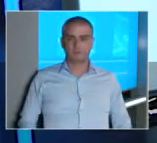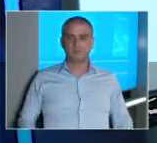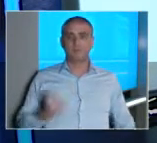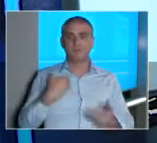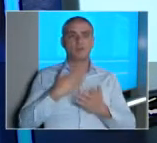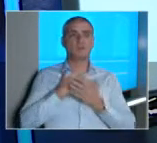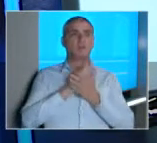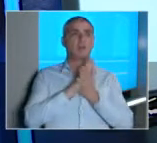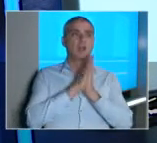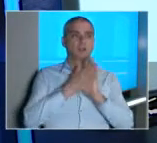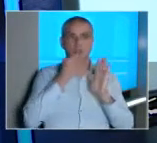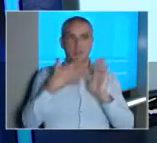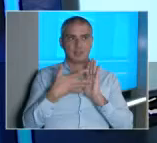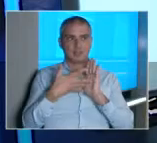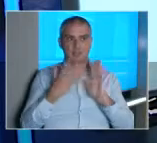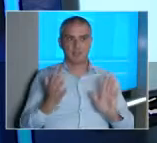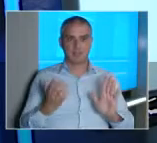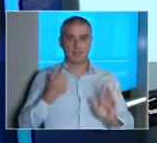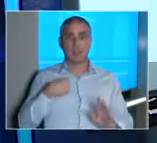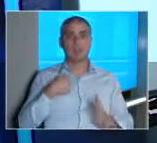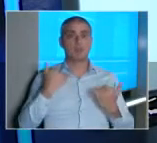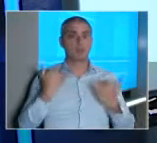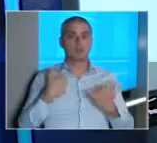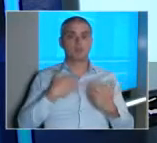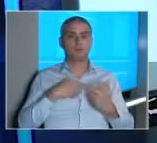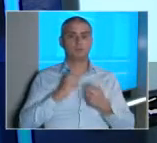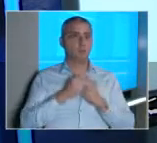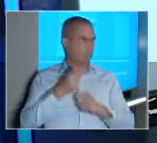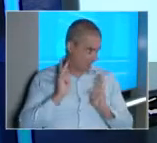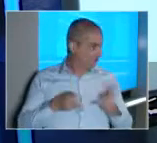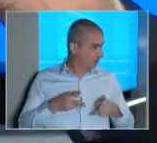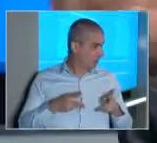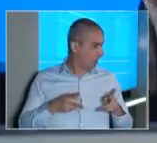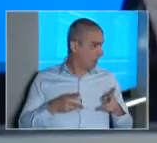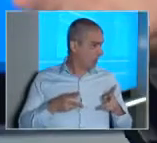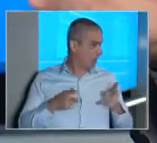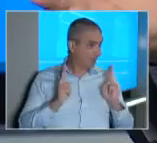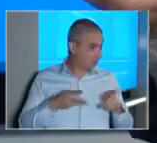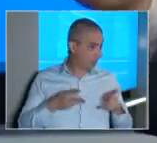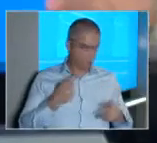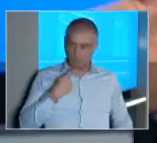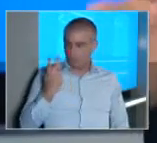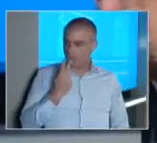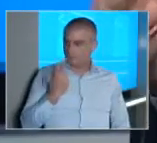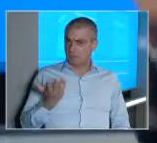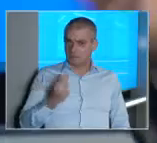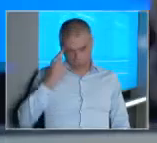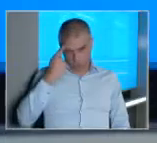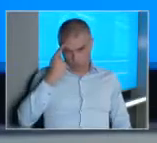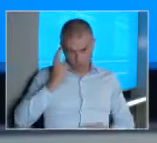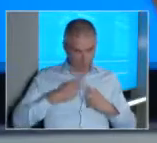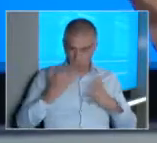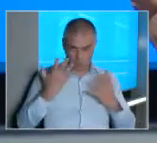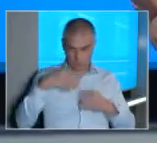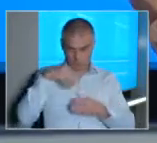של לשנות את הסקרים. אנחנו עכשיו במהלך... זה אפשרי? סתם היום. זה אפשרי? ודאי, מישהו יודע היום בדיוק איך